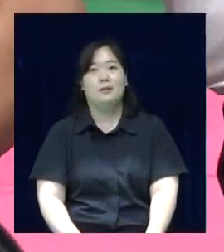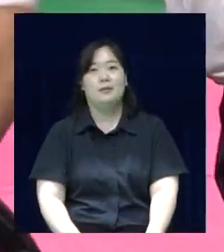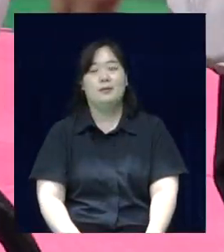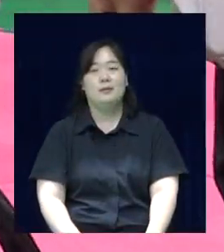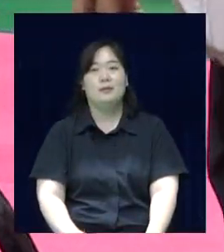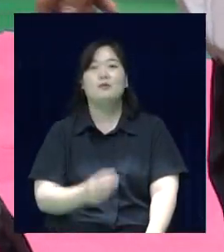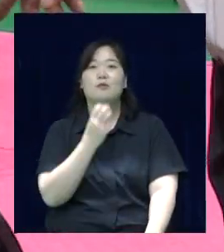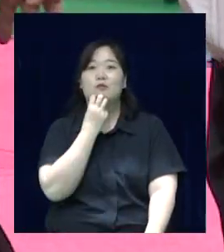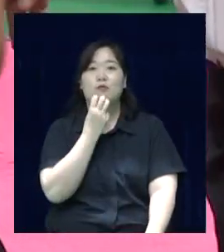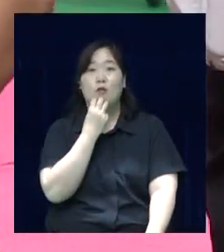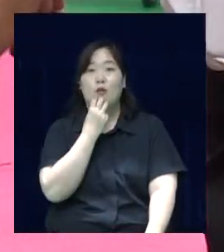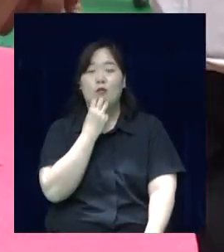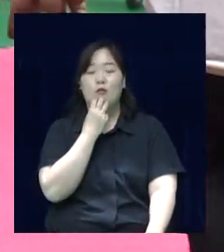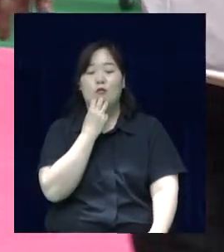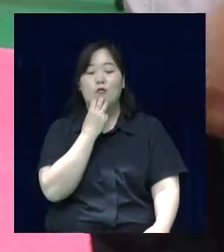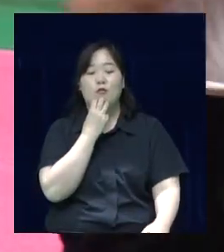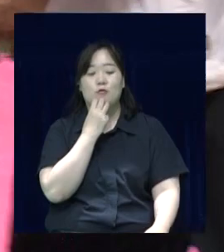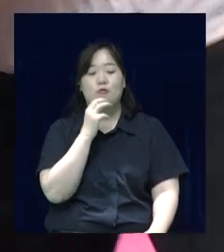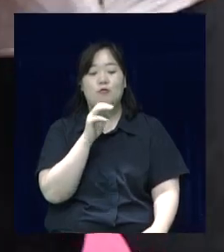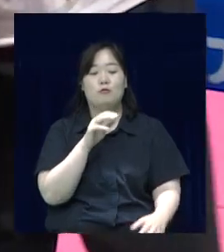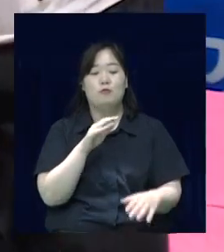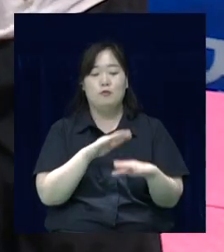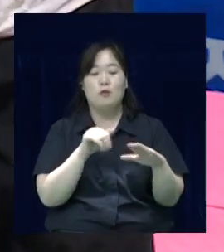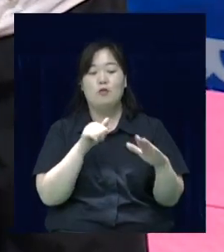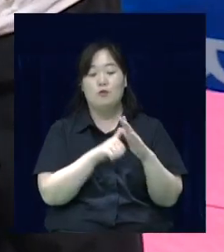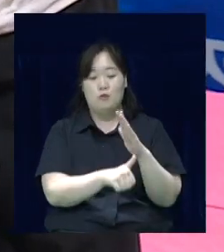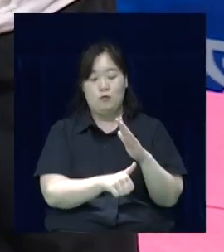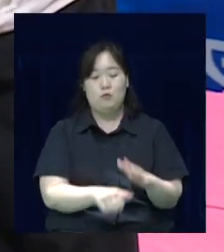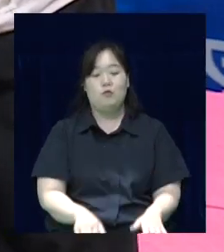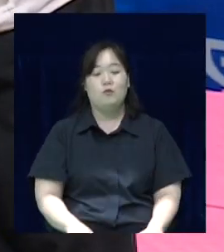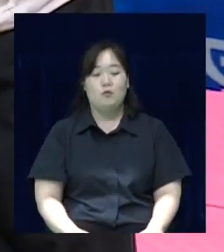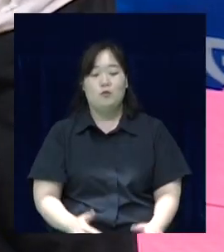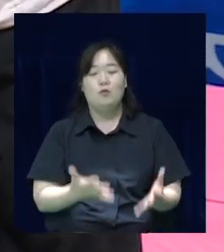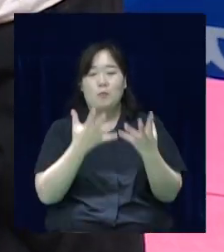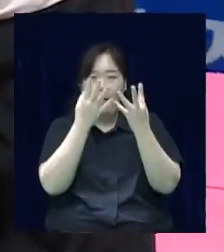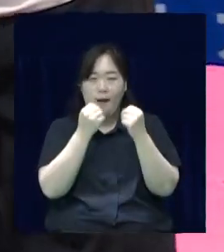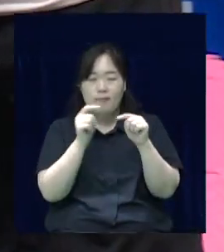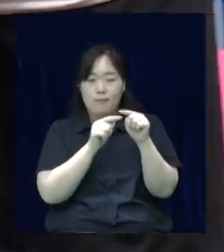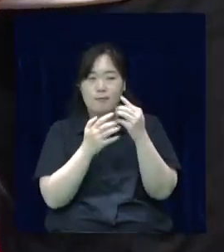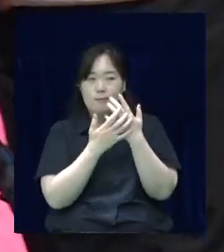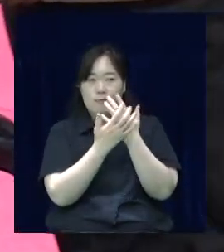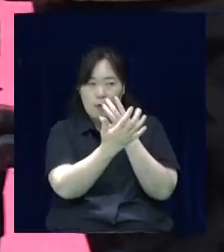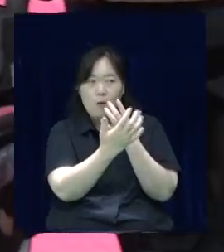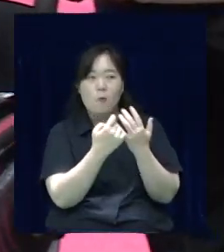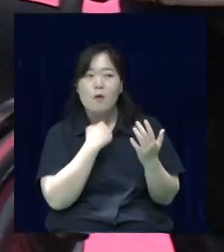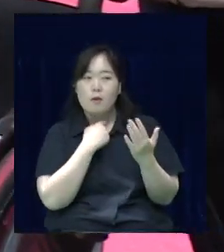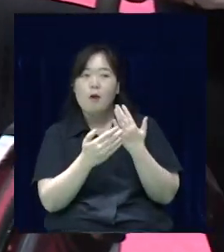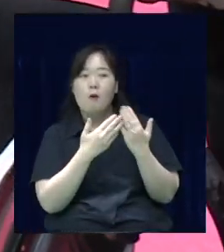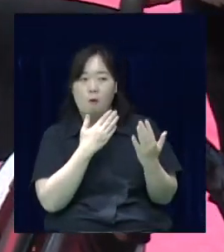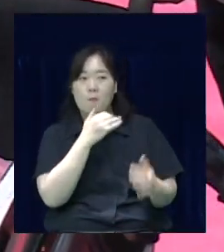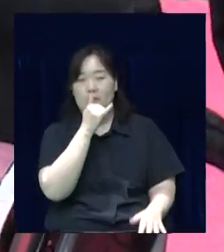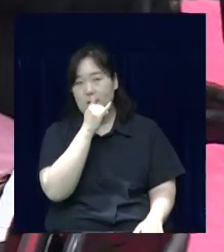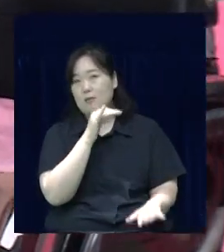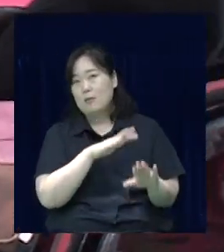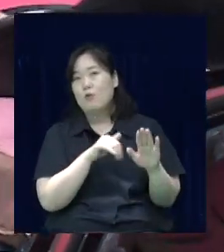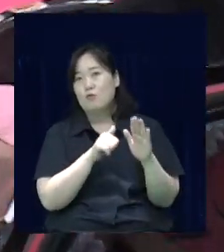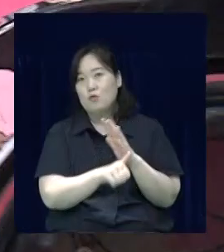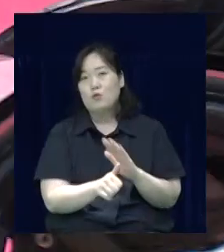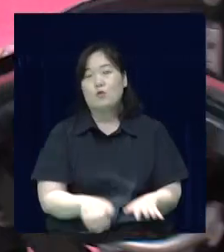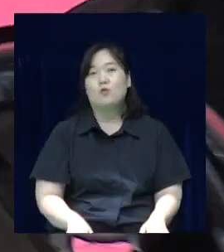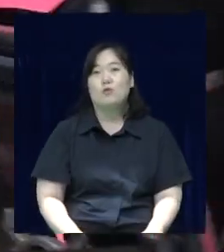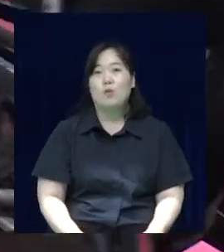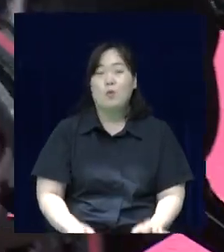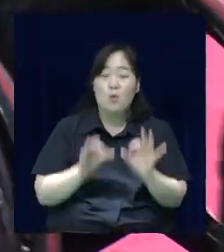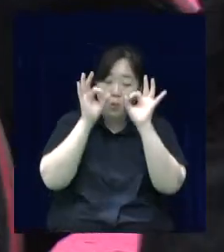서울 소속의 문정훈 선수, 또 많은 큰 대회 경험이 있는 이 선수, 역시나 좀 보시는